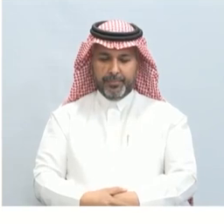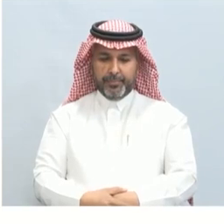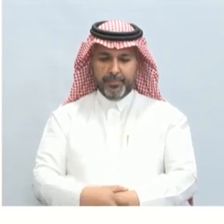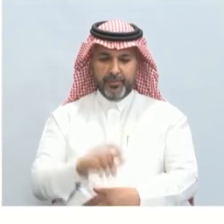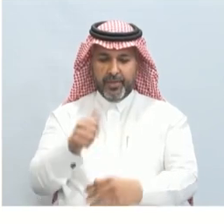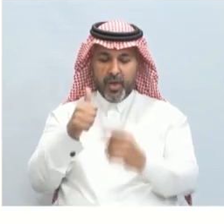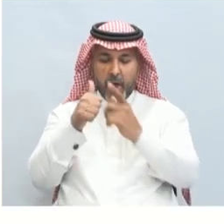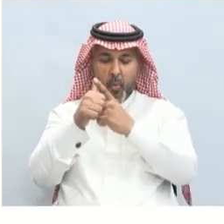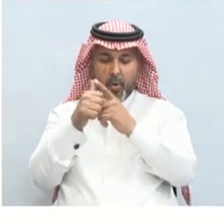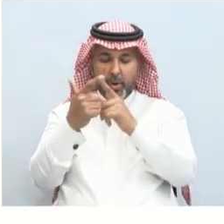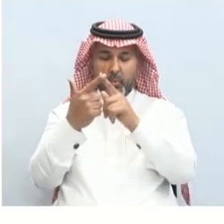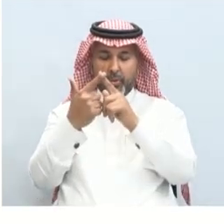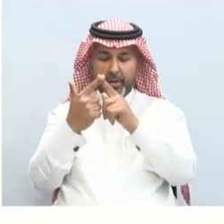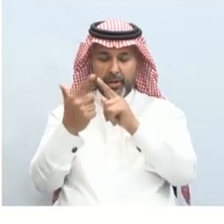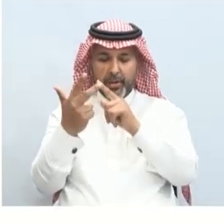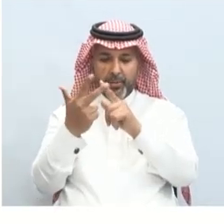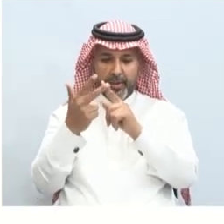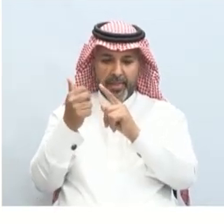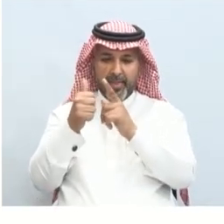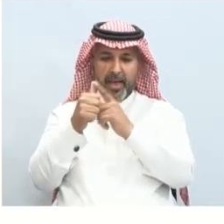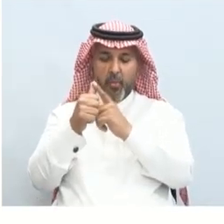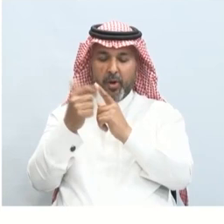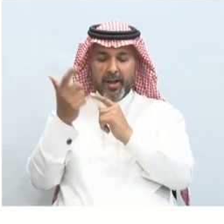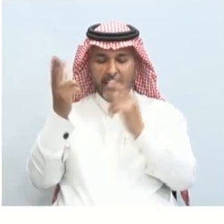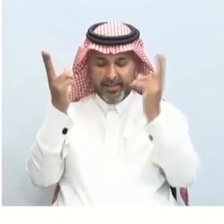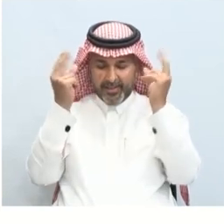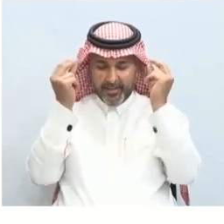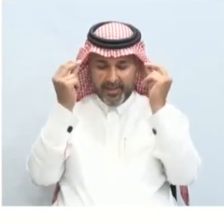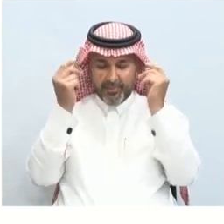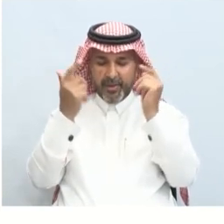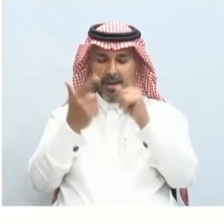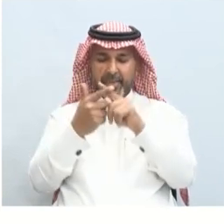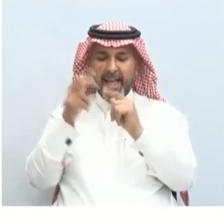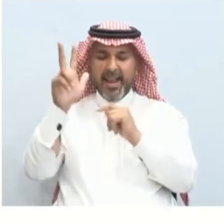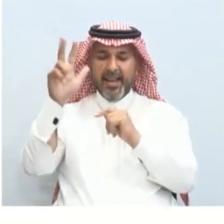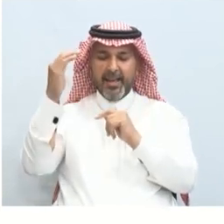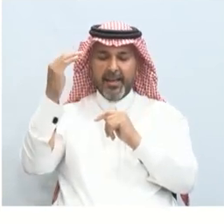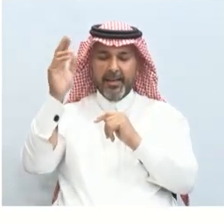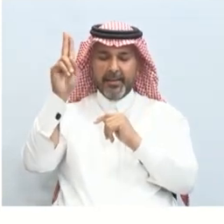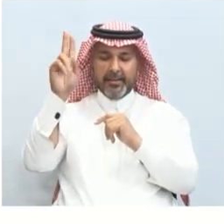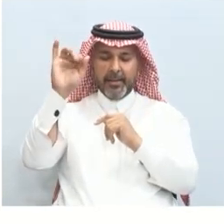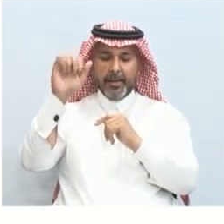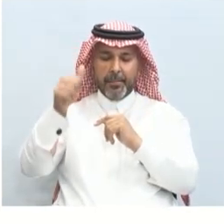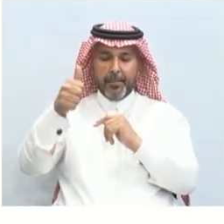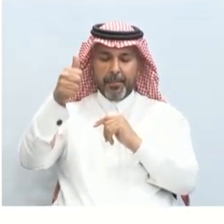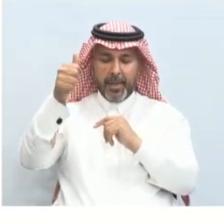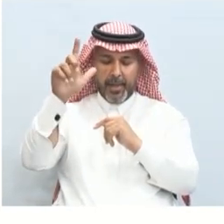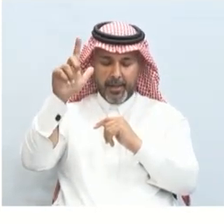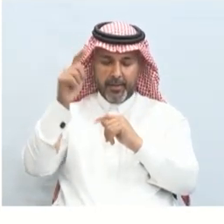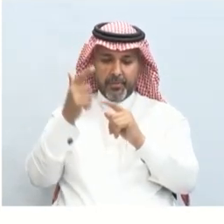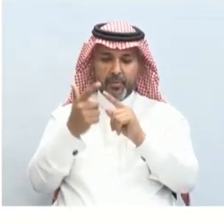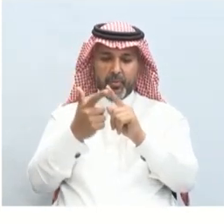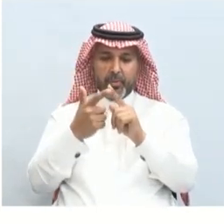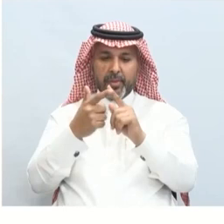عليها احنا في الدروس السابقه تعرفنا على اللي هو الاحتمال وتبديل ان من العناصر اللي هو باستخدام المضروب